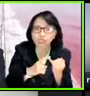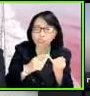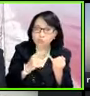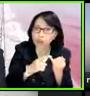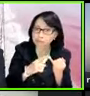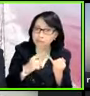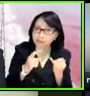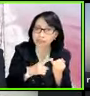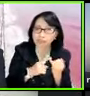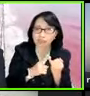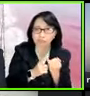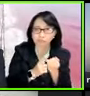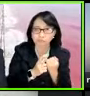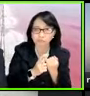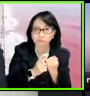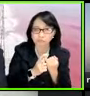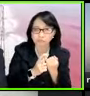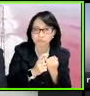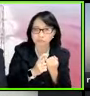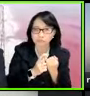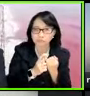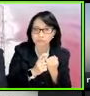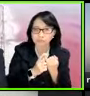melawan Tuhan mereka